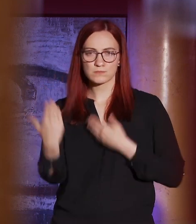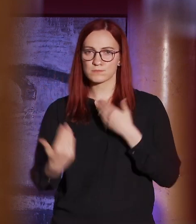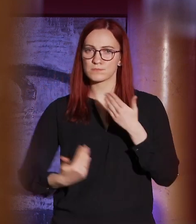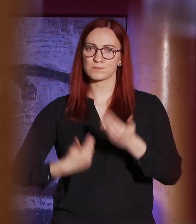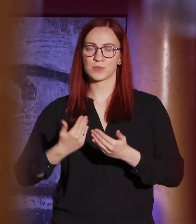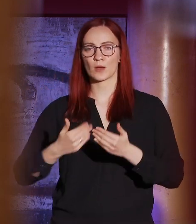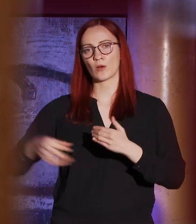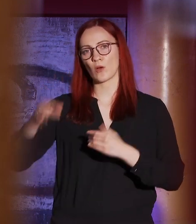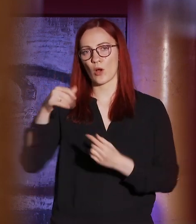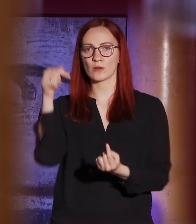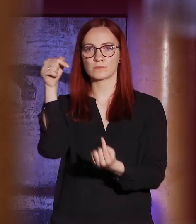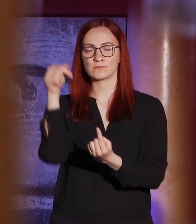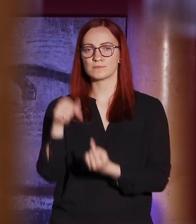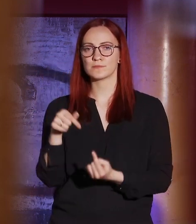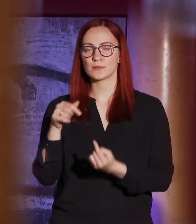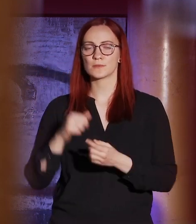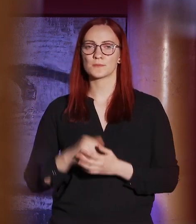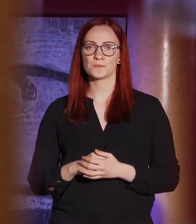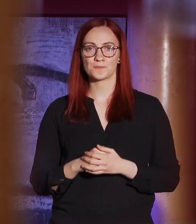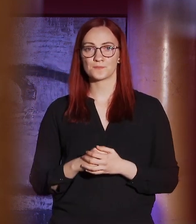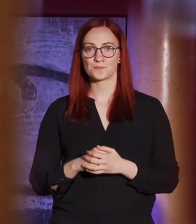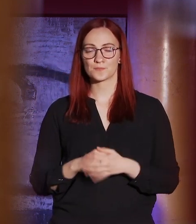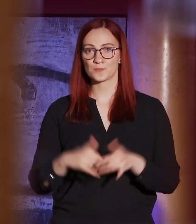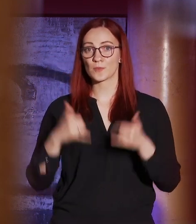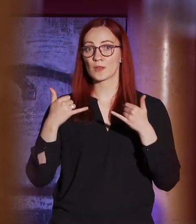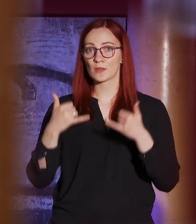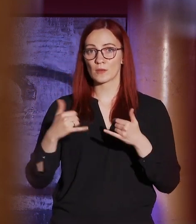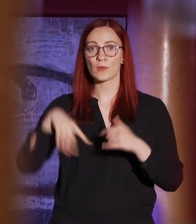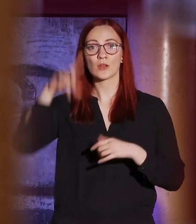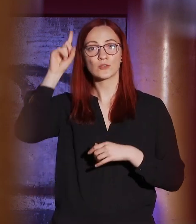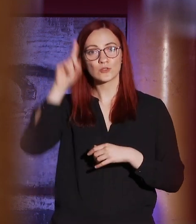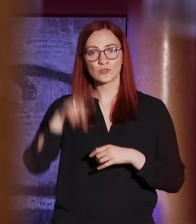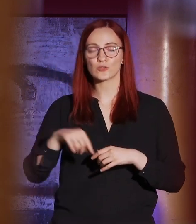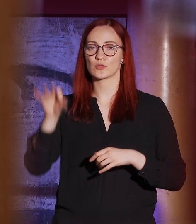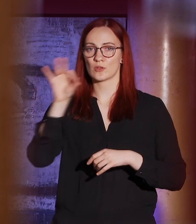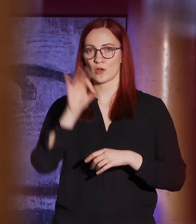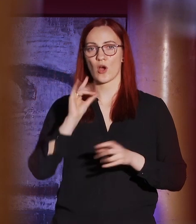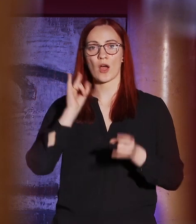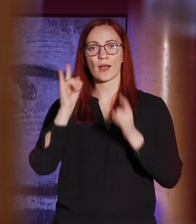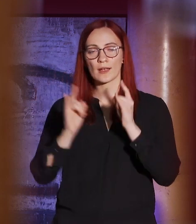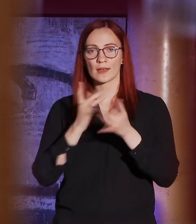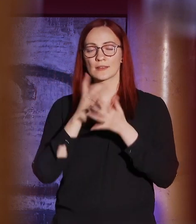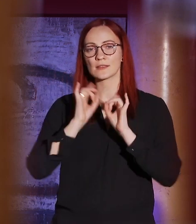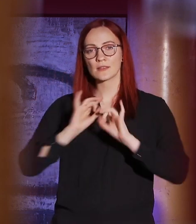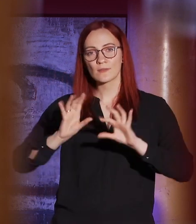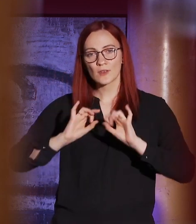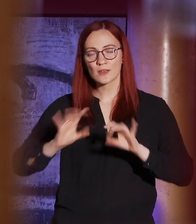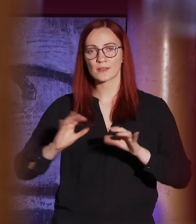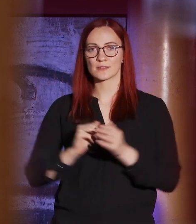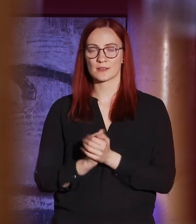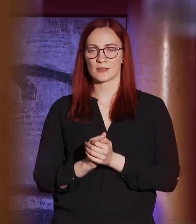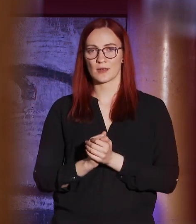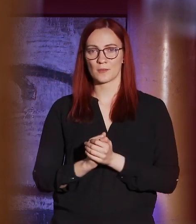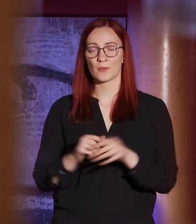prieinamume. Ir jie jau žino, kas yra garsinis vaizdavimas. Jie jau